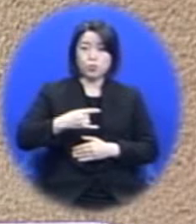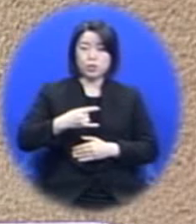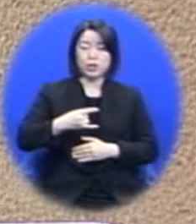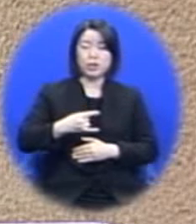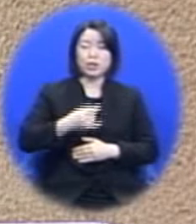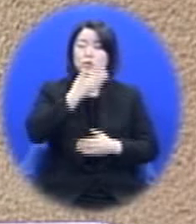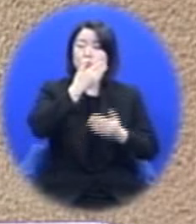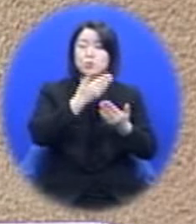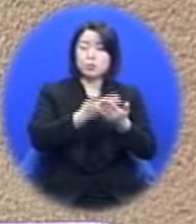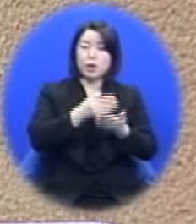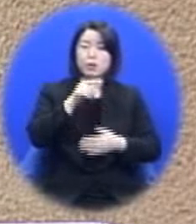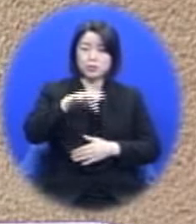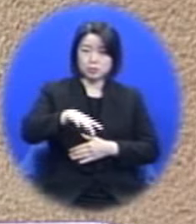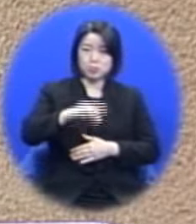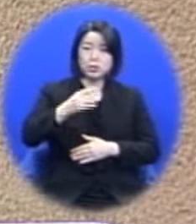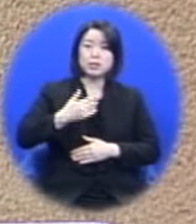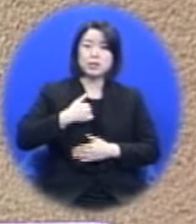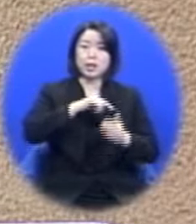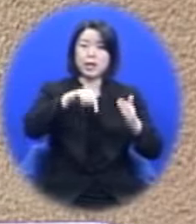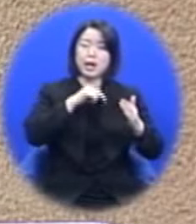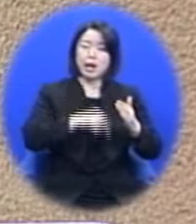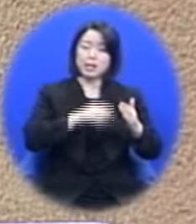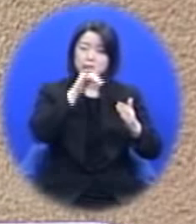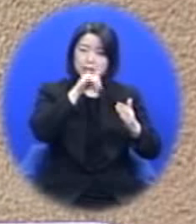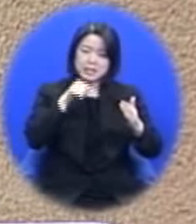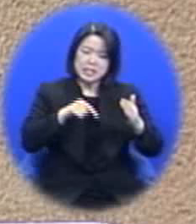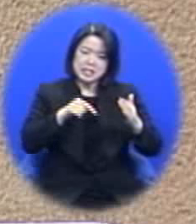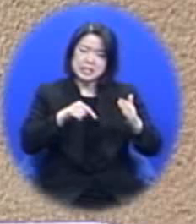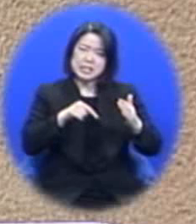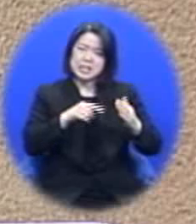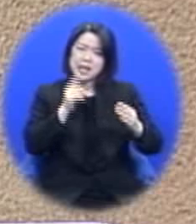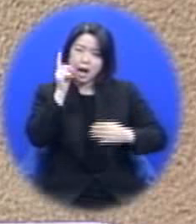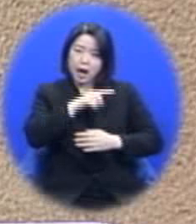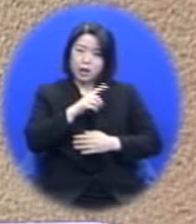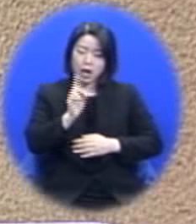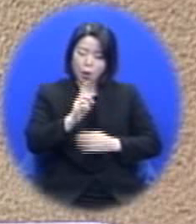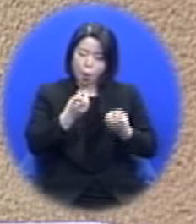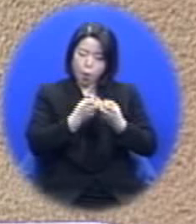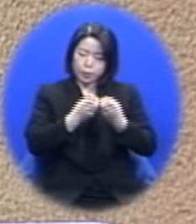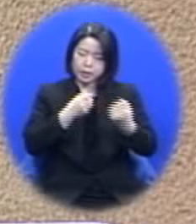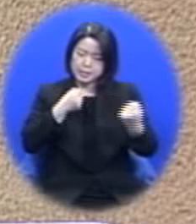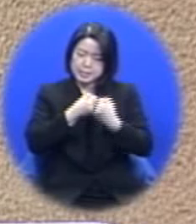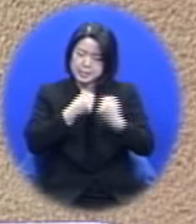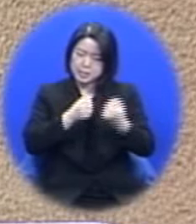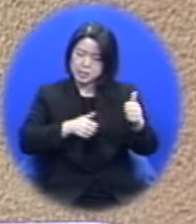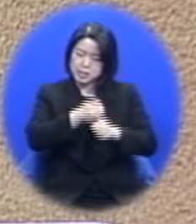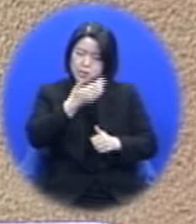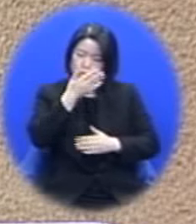중요한 것은 먼저 내 안에 있는 이 악과 어떻게 싸워 이길 것이냐 하는 문제.